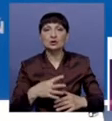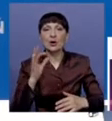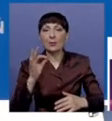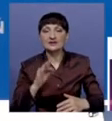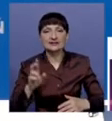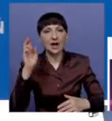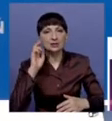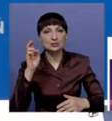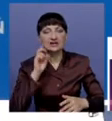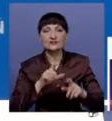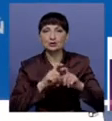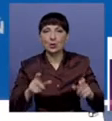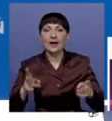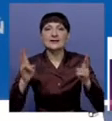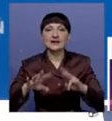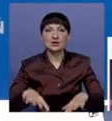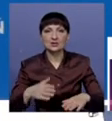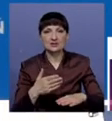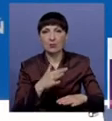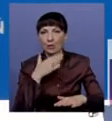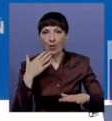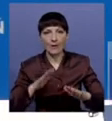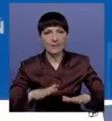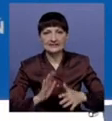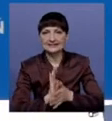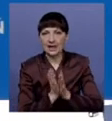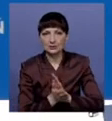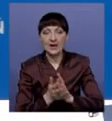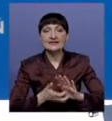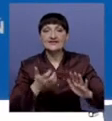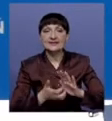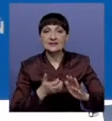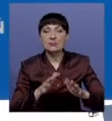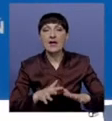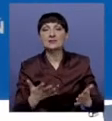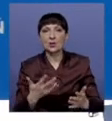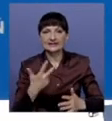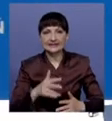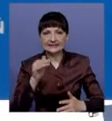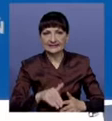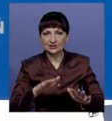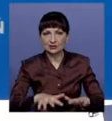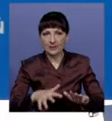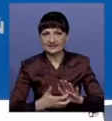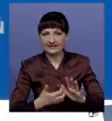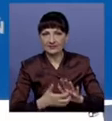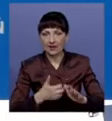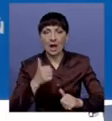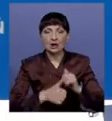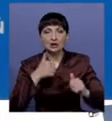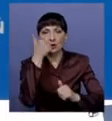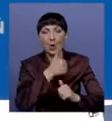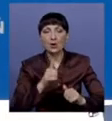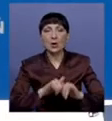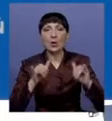40% государственных школ остаются перегруженными. Дефицит на сегодня составляет свыше 30 тысяч мест. Ежегодный